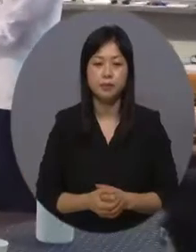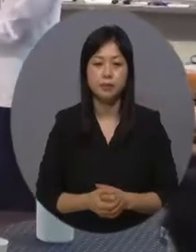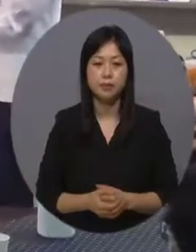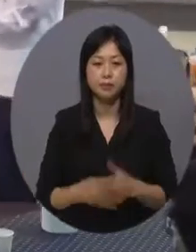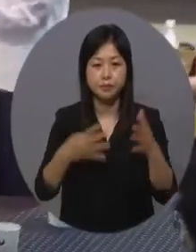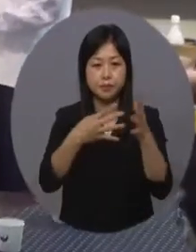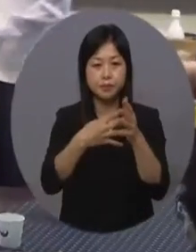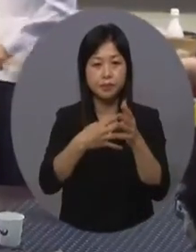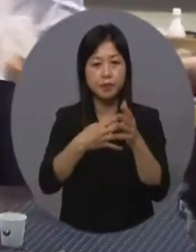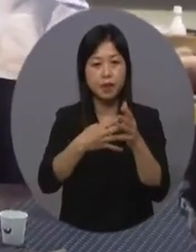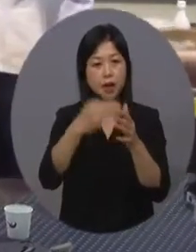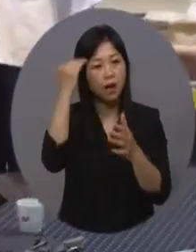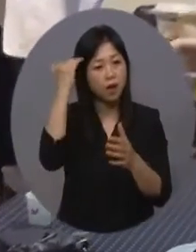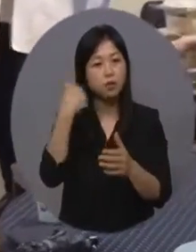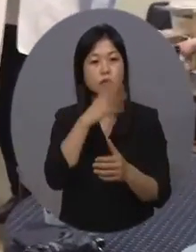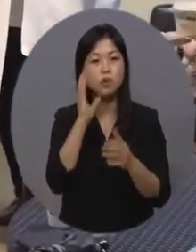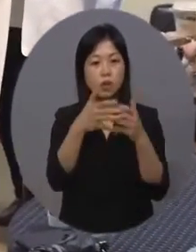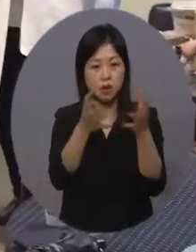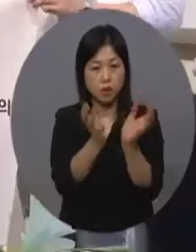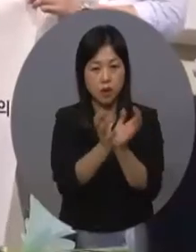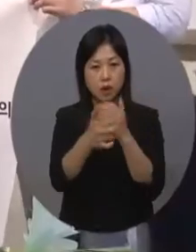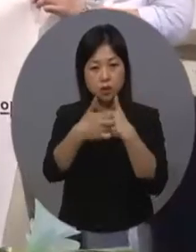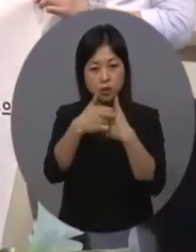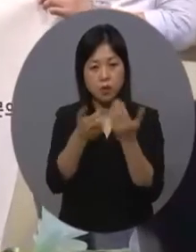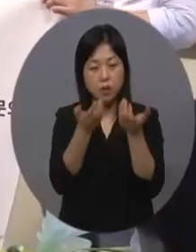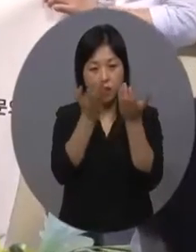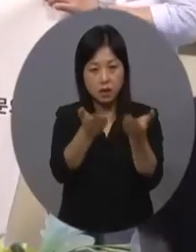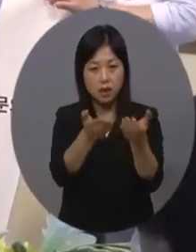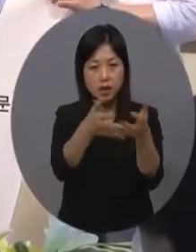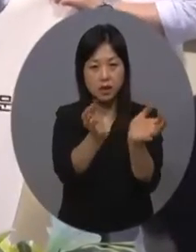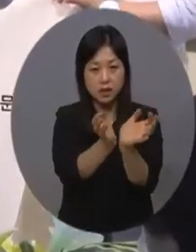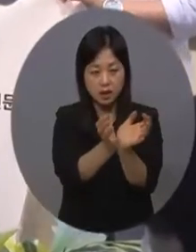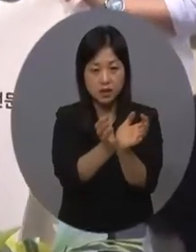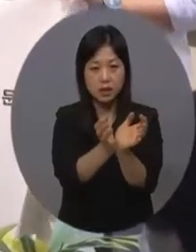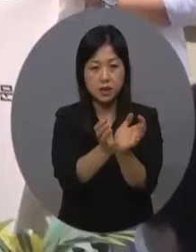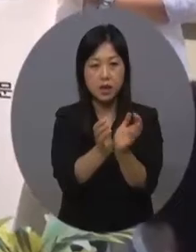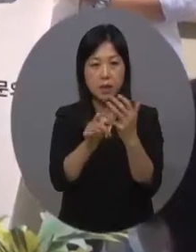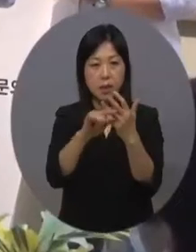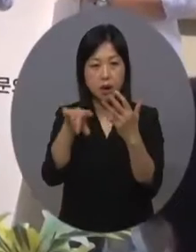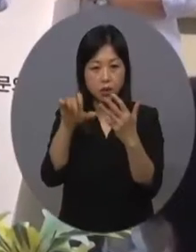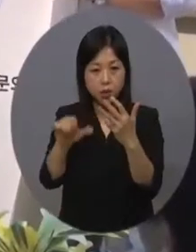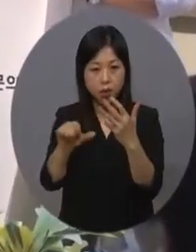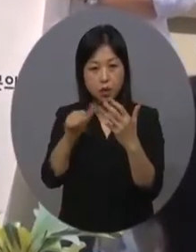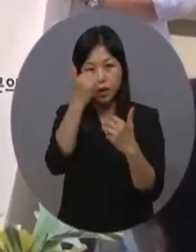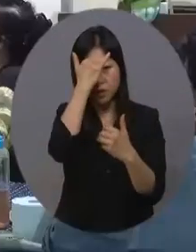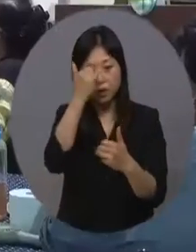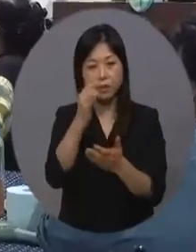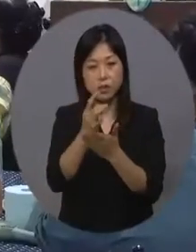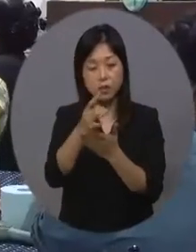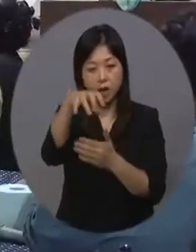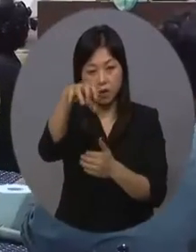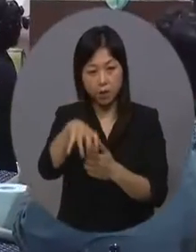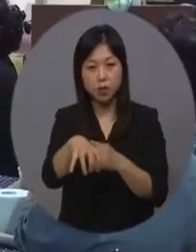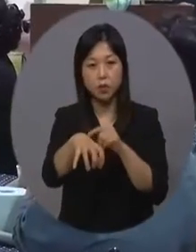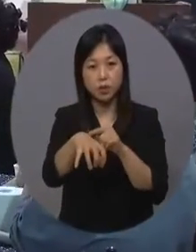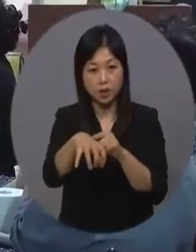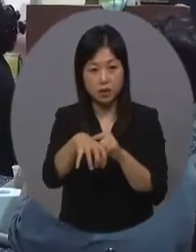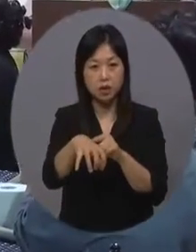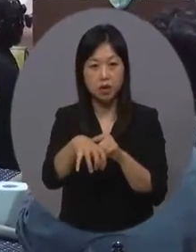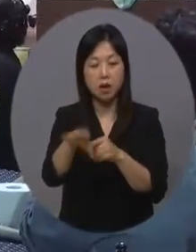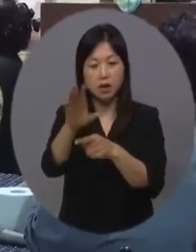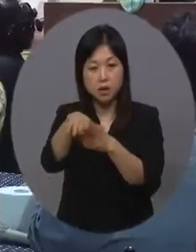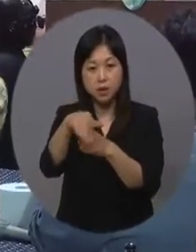사단법인 대한노인회 1호봉사원이 8월 5일 충남 천안에서 1호 사각지대에 놓인 시골 어르신들을 위한